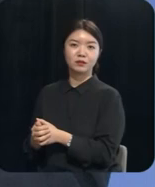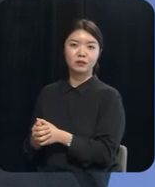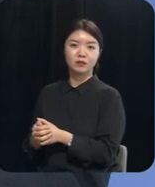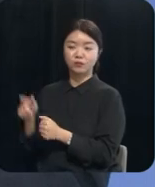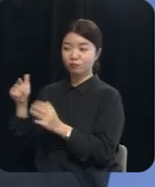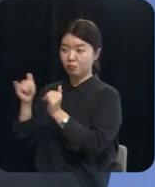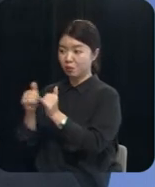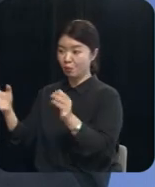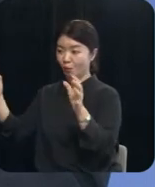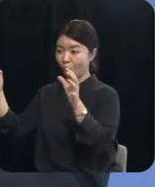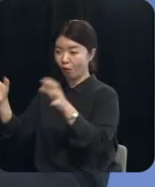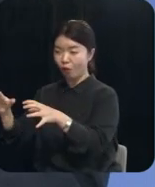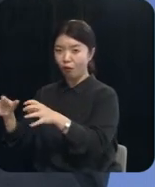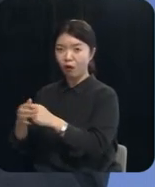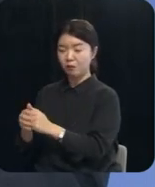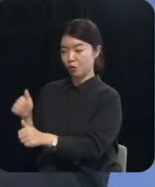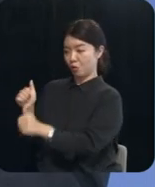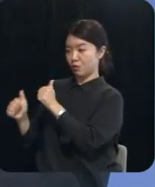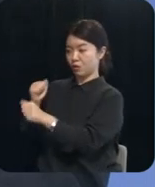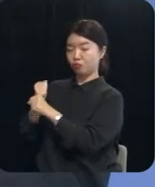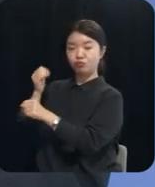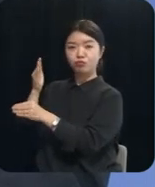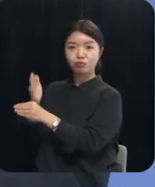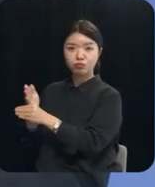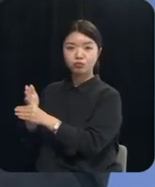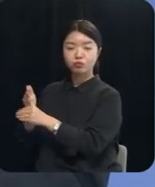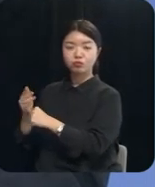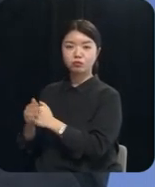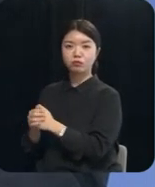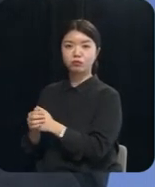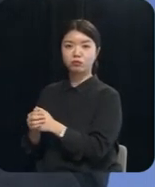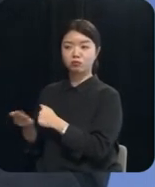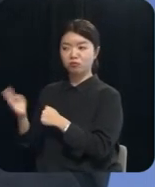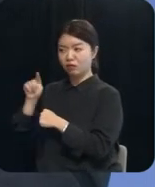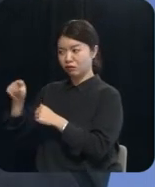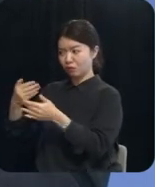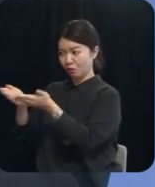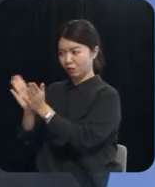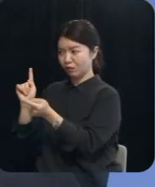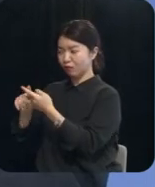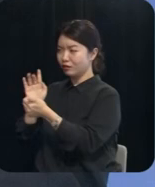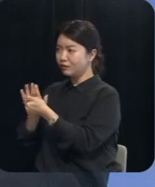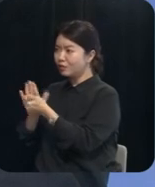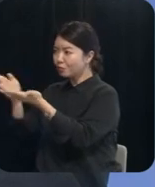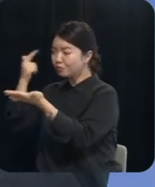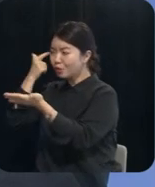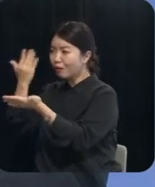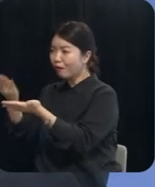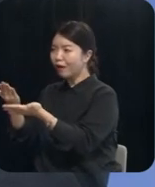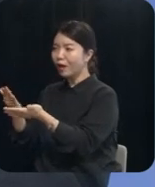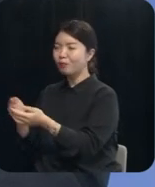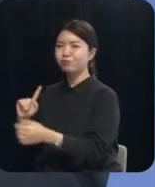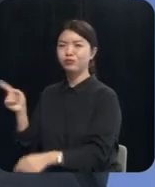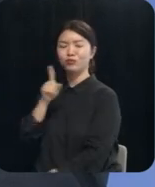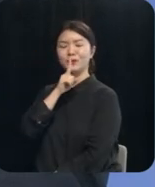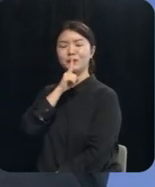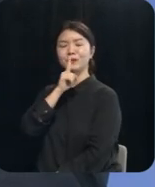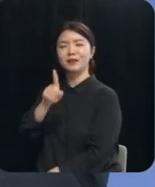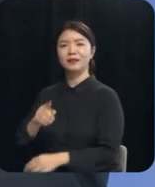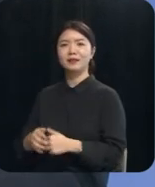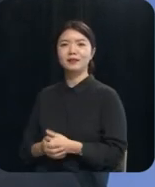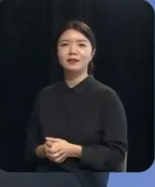그들이 모여서 경쟁을 하고 있고 하고 있는데 그 정당에 대해서 지지하냐 물어보는 것은 또 무슨